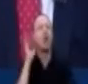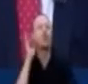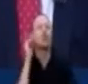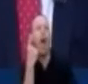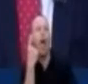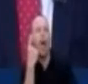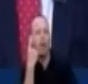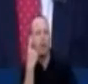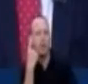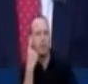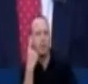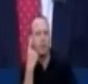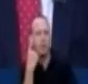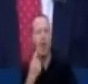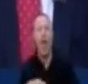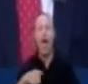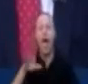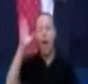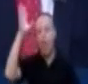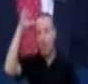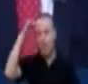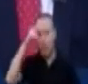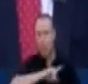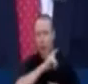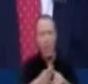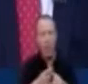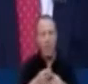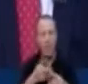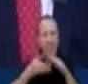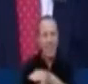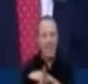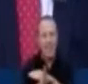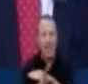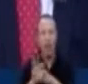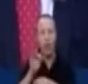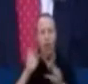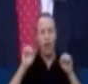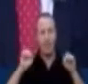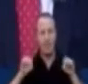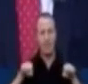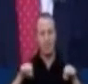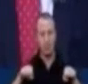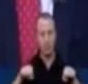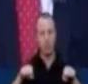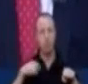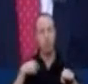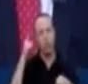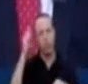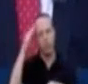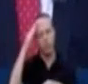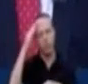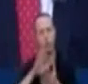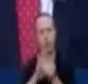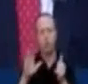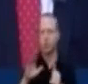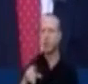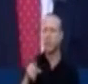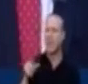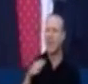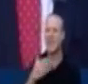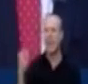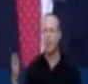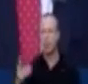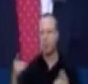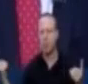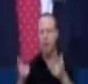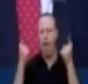לטראמפ עד עכשיו עם כניסתו לנשיאות אנחנו מודעים על 16. אז בואו תאירו רגע את עיניי. ימין כאן בישראל מיהר לחגוג את